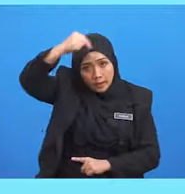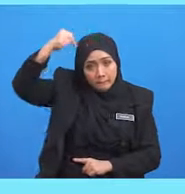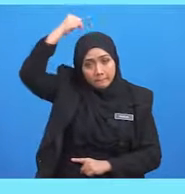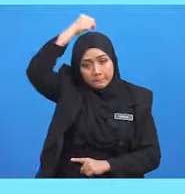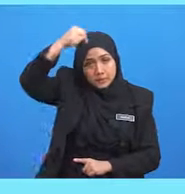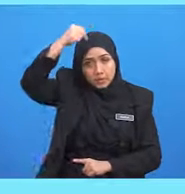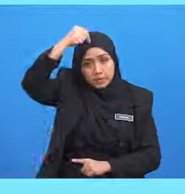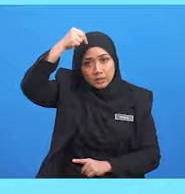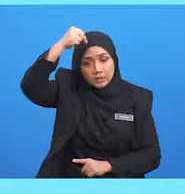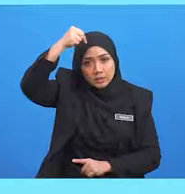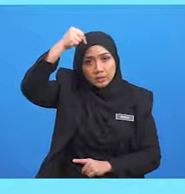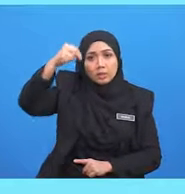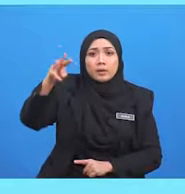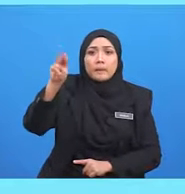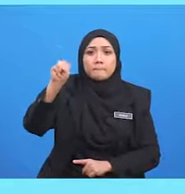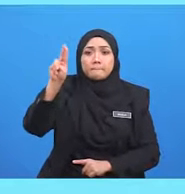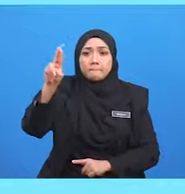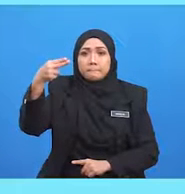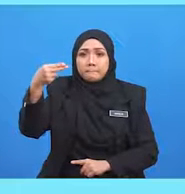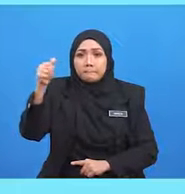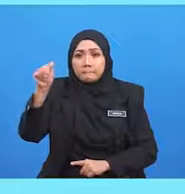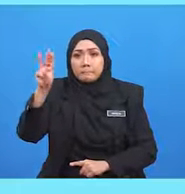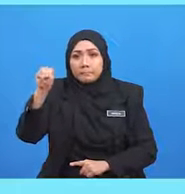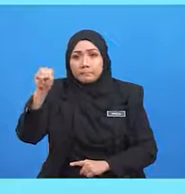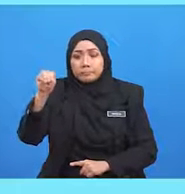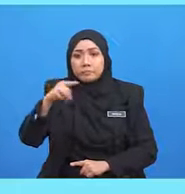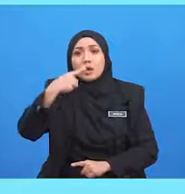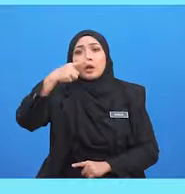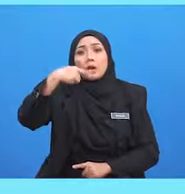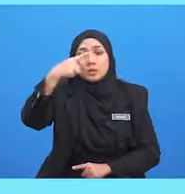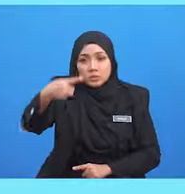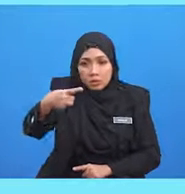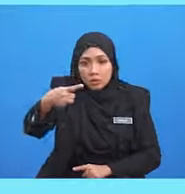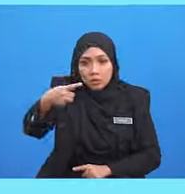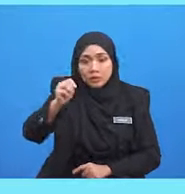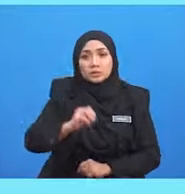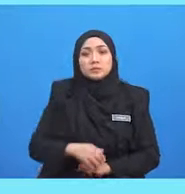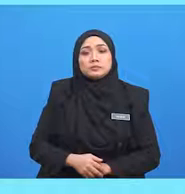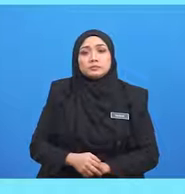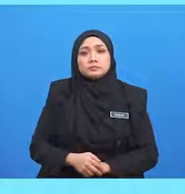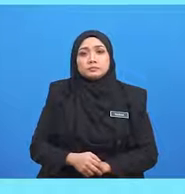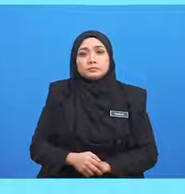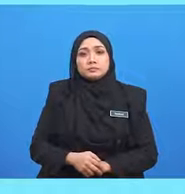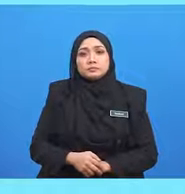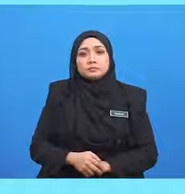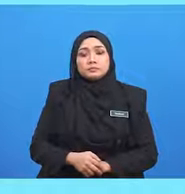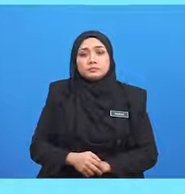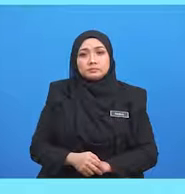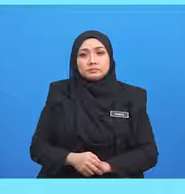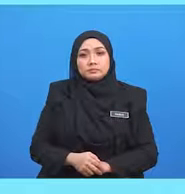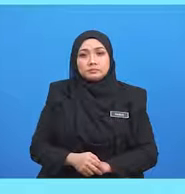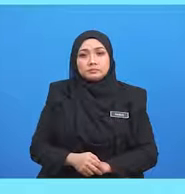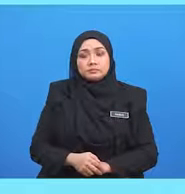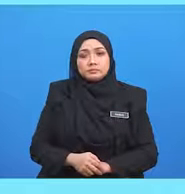Nabi Muhammad sallallahu alaihi wasallam dengan lafaz syahadah, asyhadu an la ilaha illallah